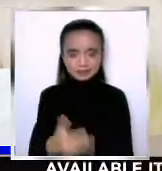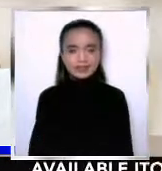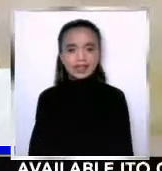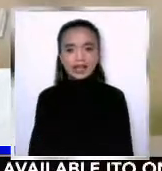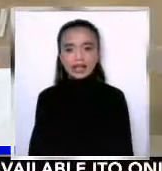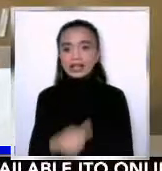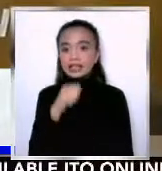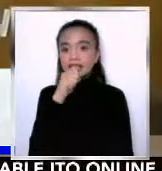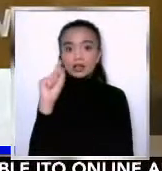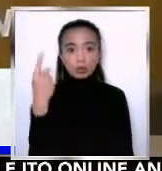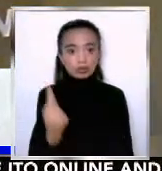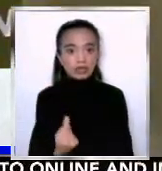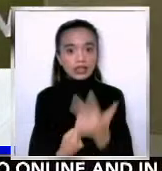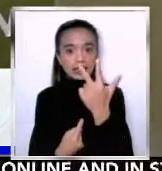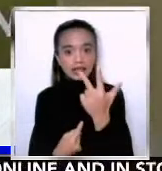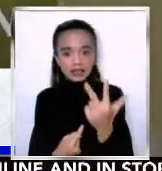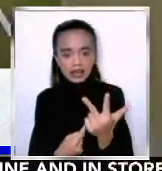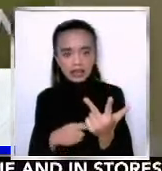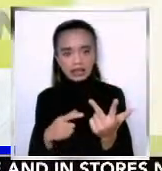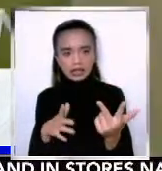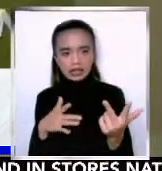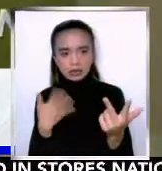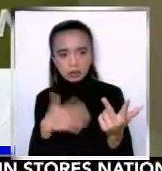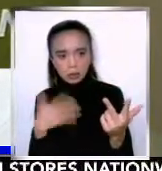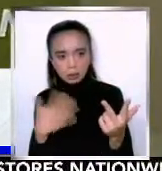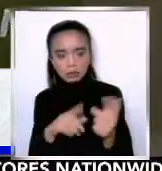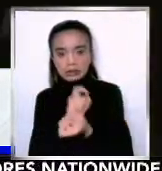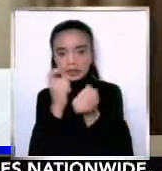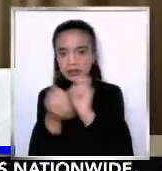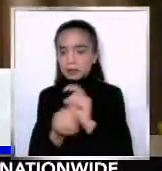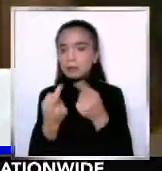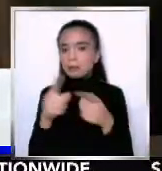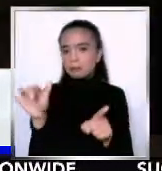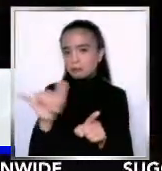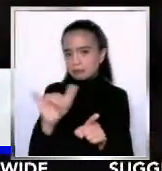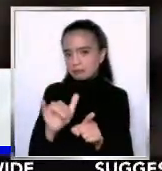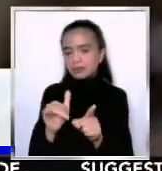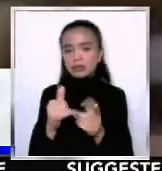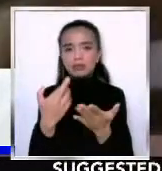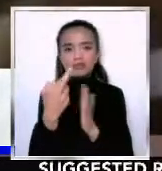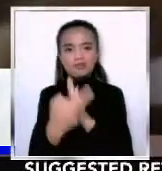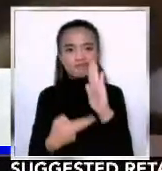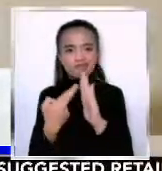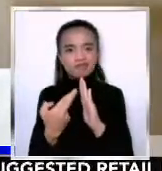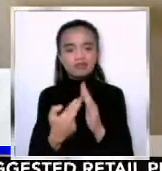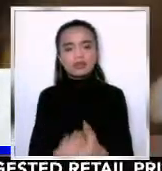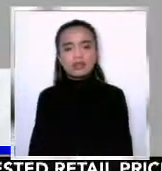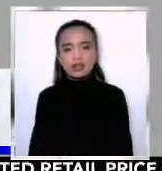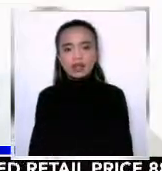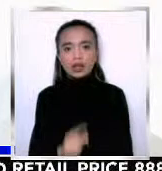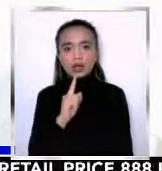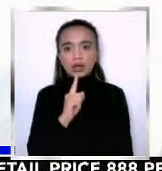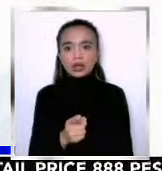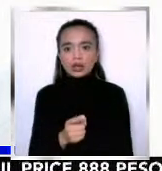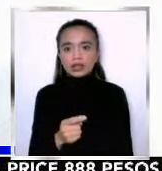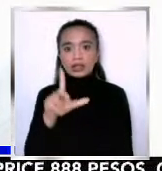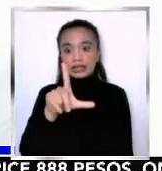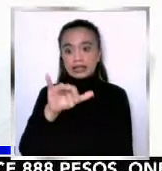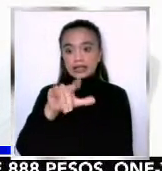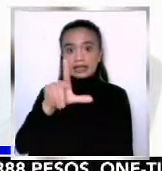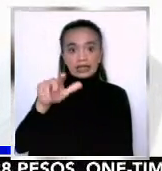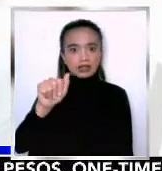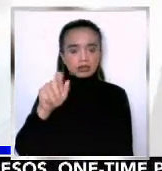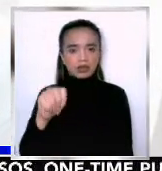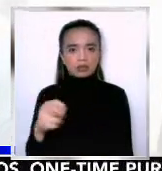tatlo maninibago, kundi pati na rin sa iba pang karakter sa serye. Sobrang strong na ng personality ni Lillian ngayon. Sobrang laki